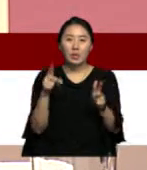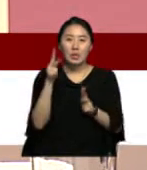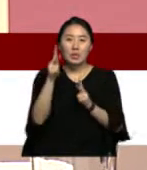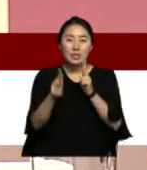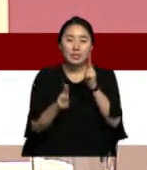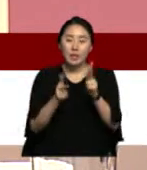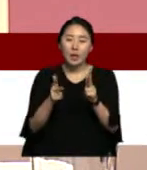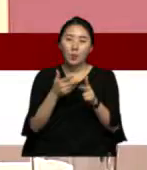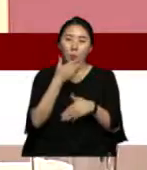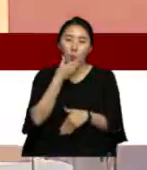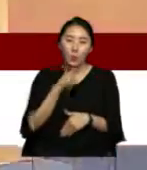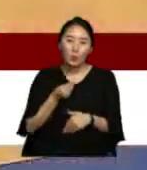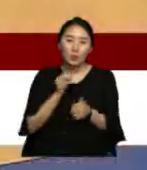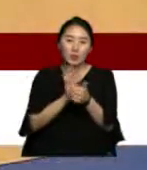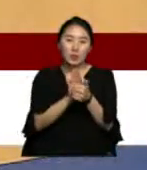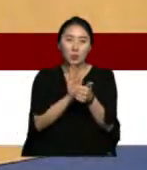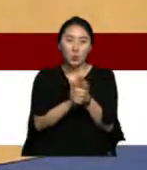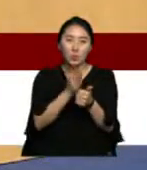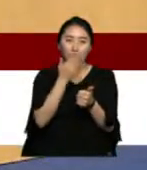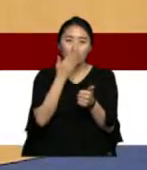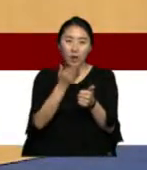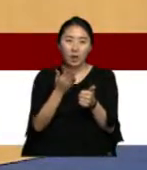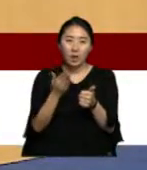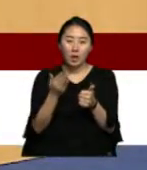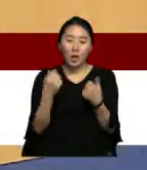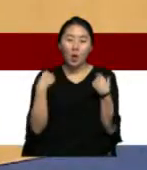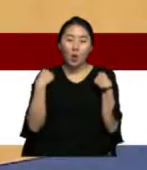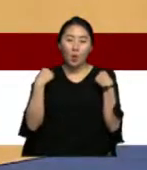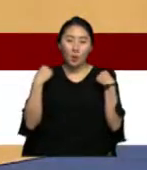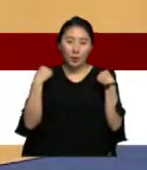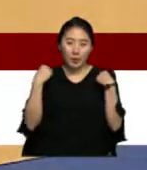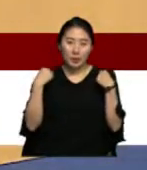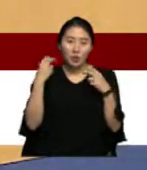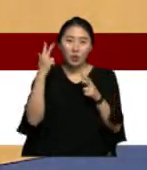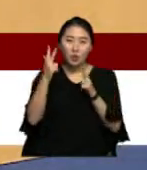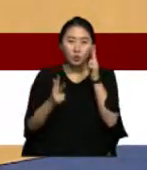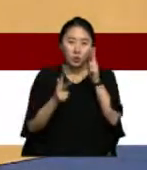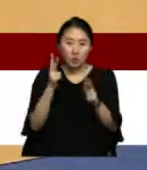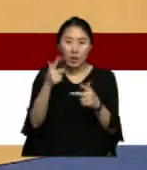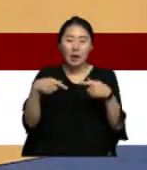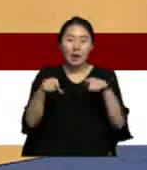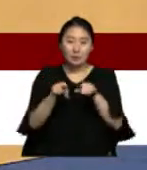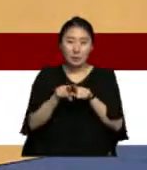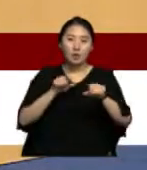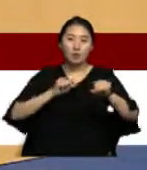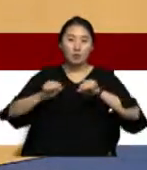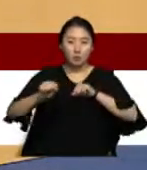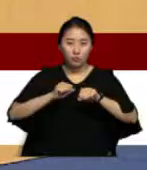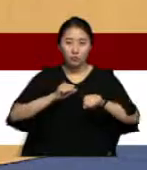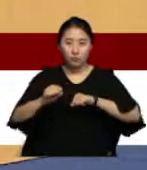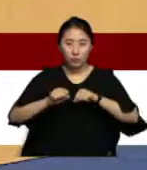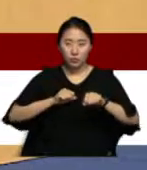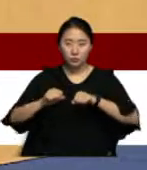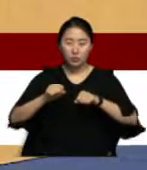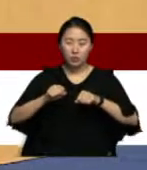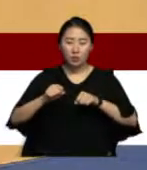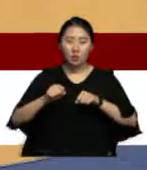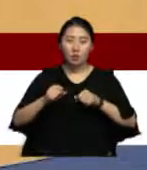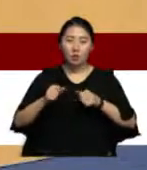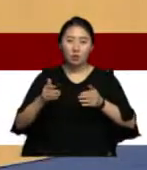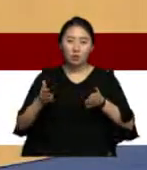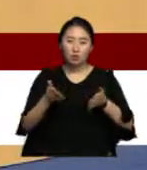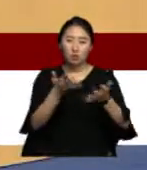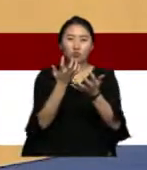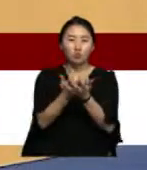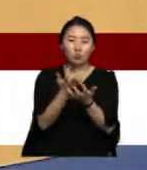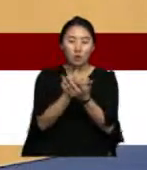산업복지적인 차원에서 지원을 해야 되고 이건 패션업계가 같이 움직여주지 않으면 이 산업구조가 풀리지 않습니다.